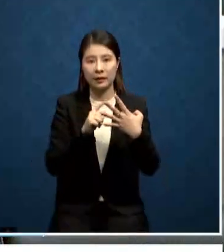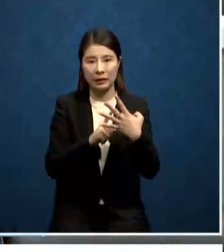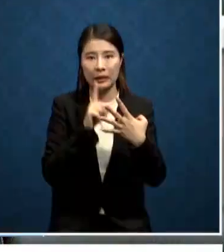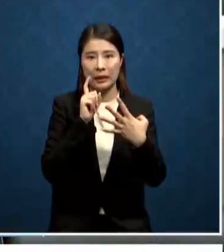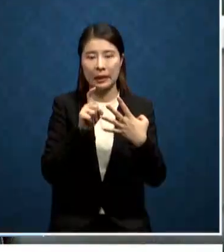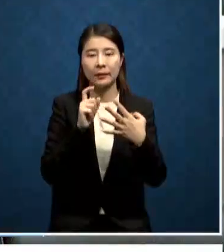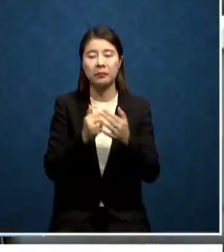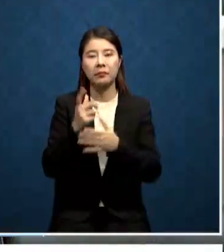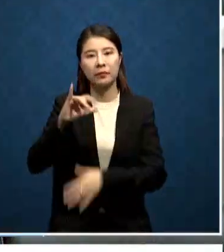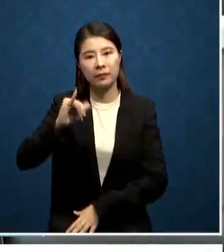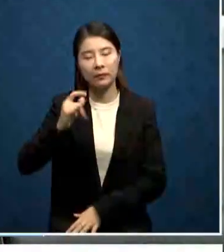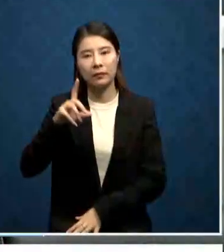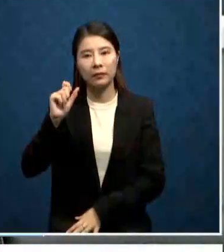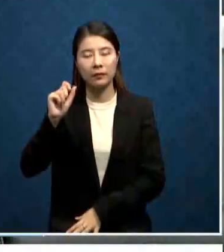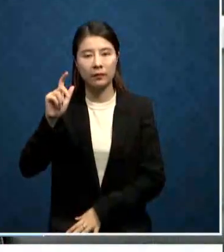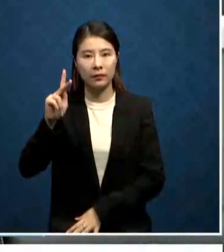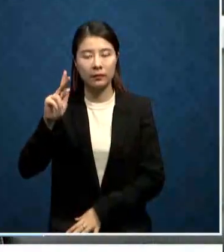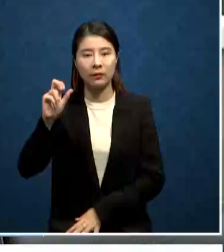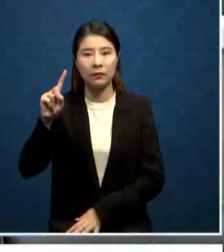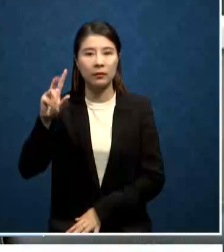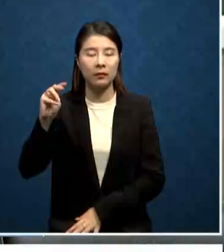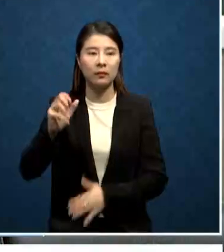การแล้วนะครับแต่ว่าถ้าสมมุติว่า